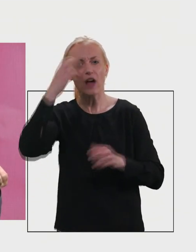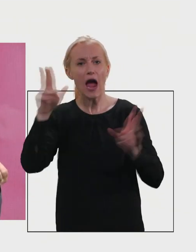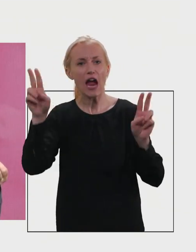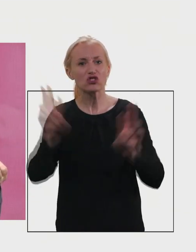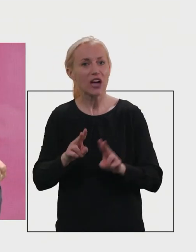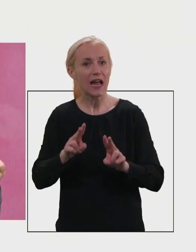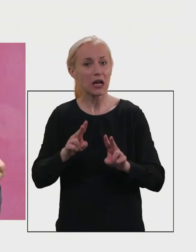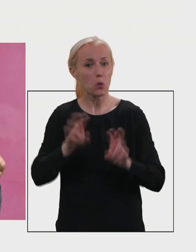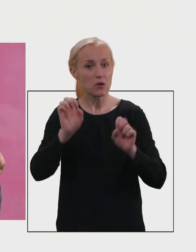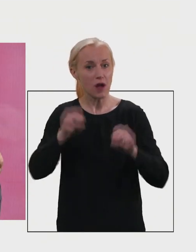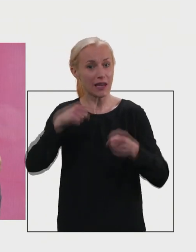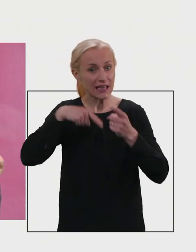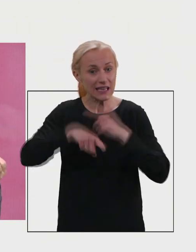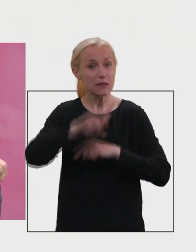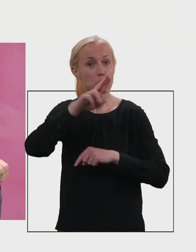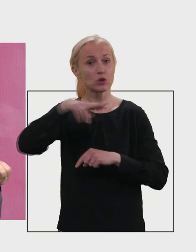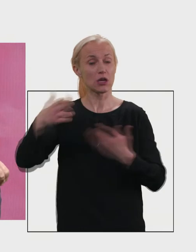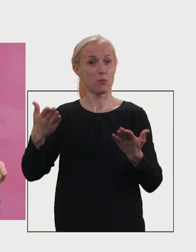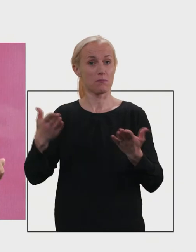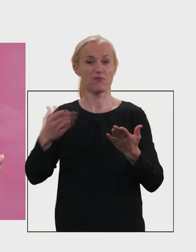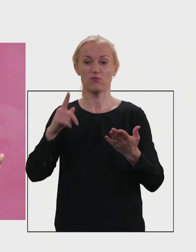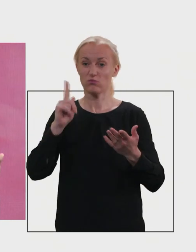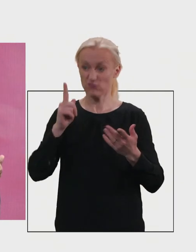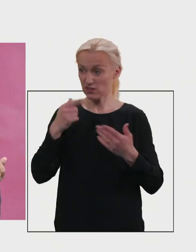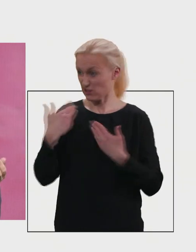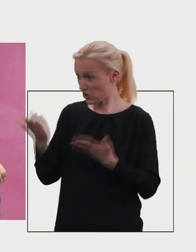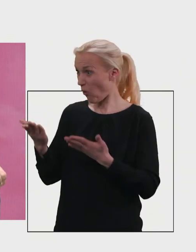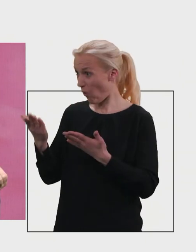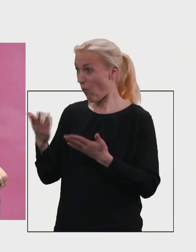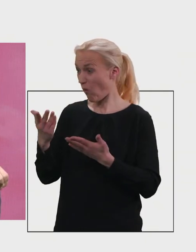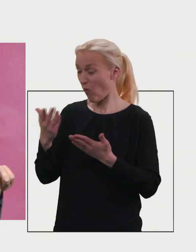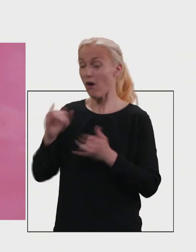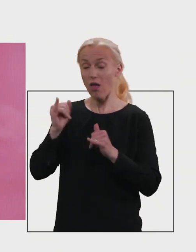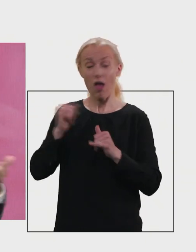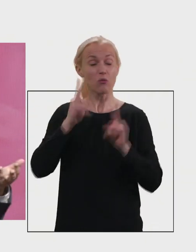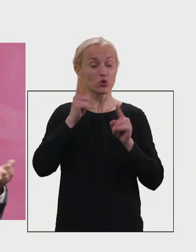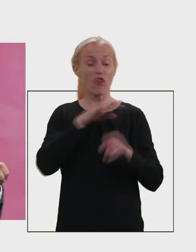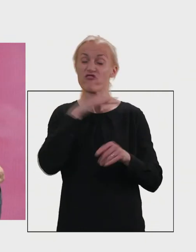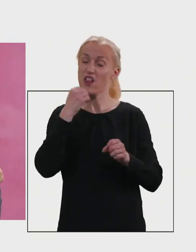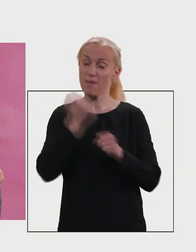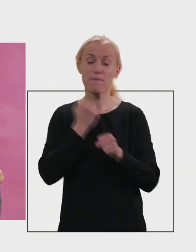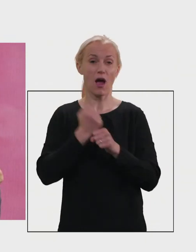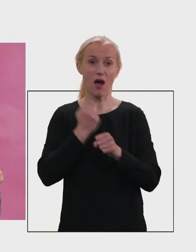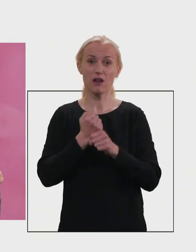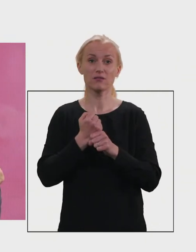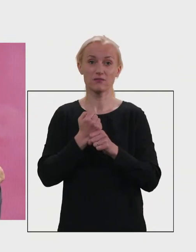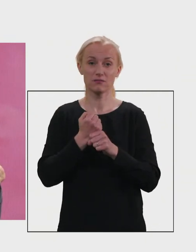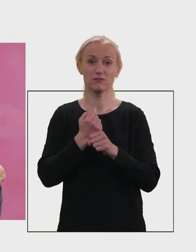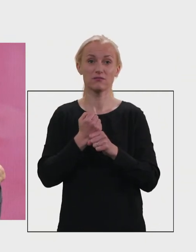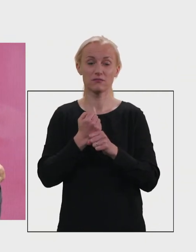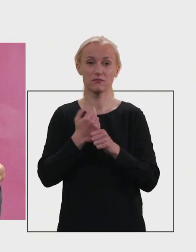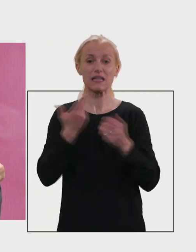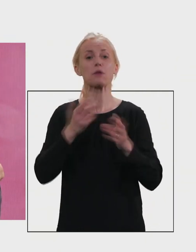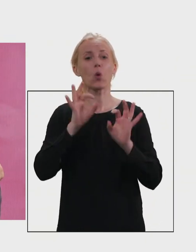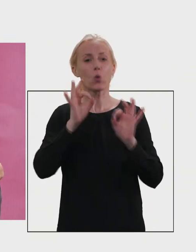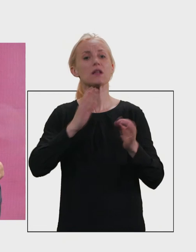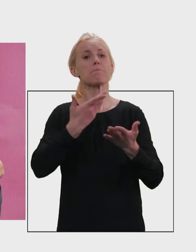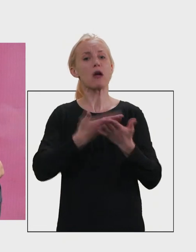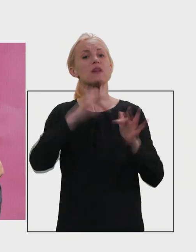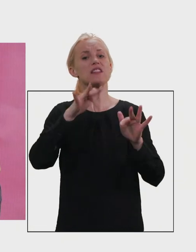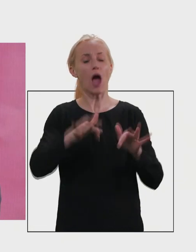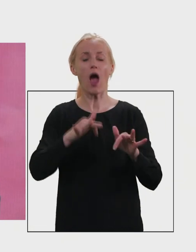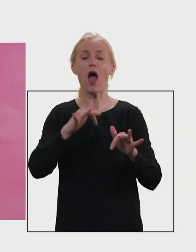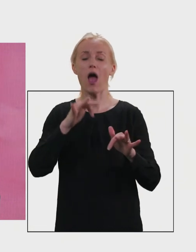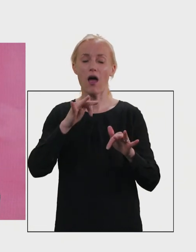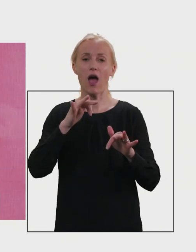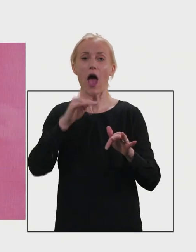denn so? Muss da noch was gemacht werden? Da muss noch viel gemacht werden. Es gibt gute Beispiele, wie überall, Best Practice. Mhm. Aber es ist in der Tat so, dass dieses